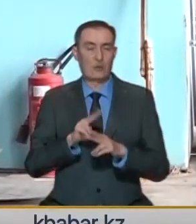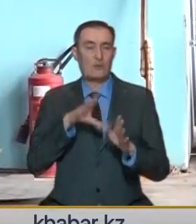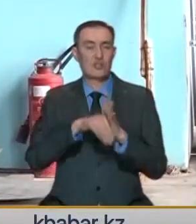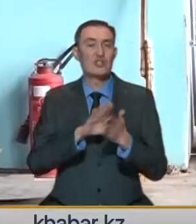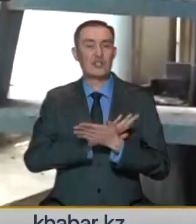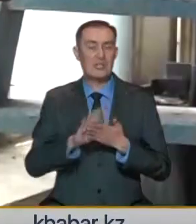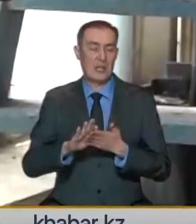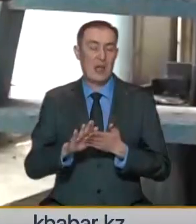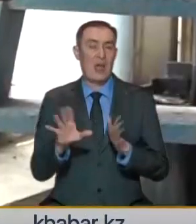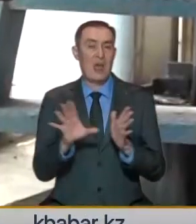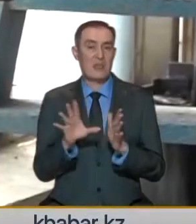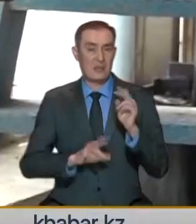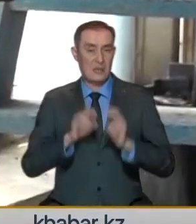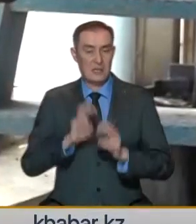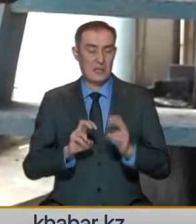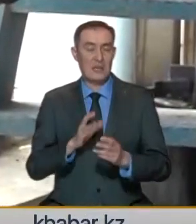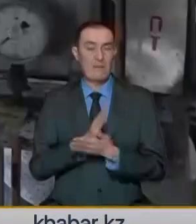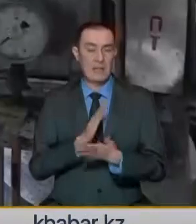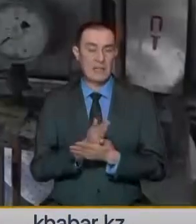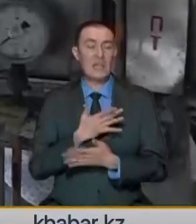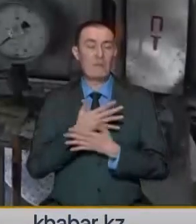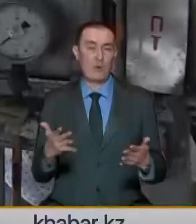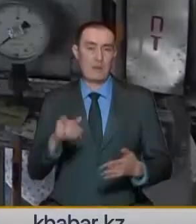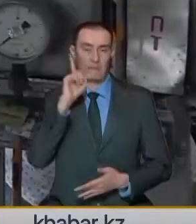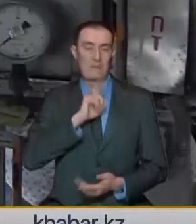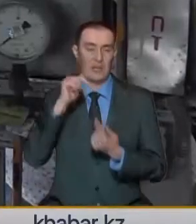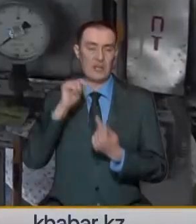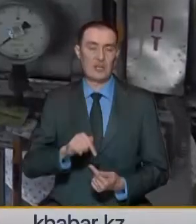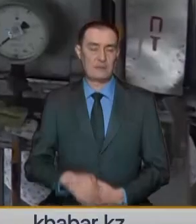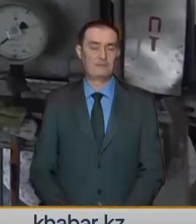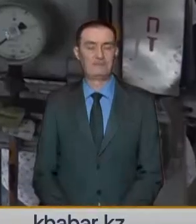к чистой зеленой энергетике, представляется наиболее подходящим решением.